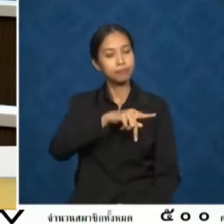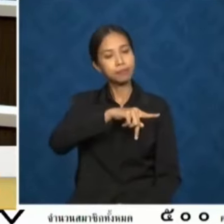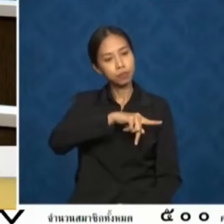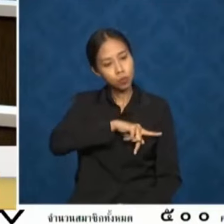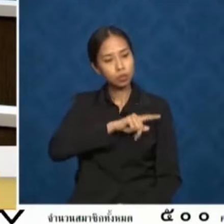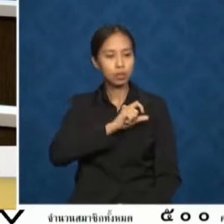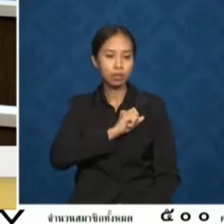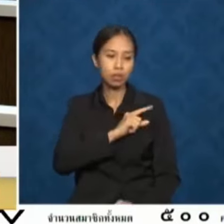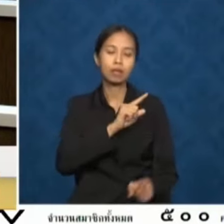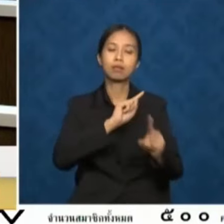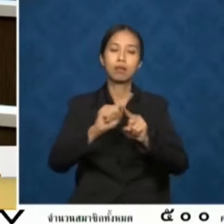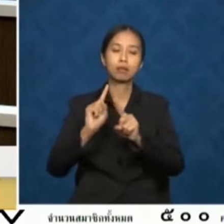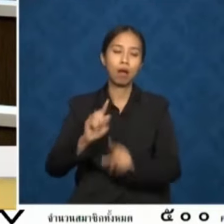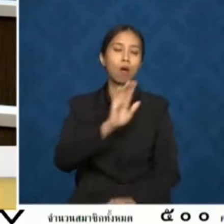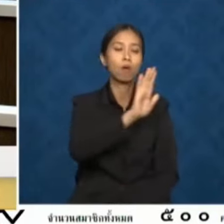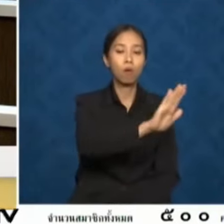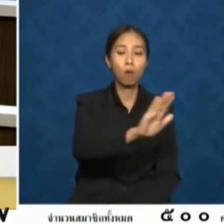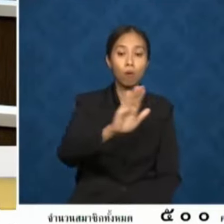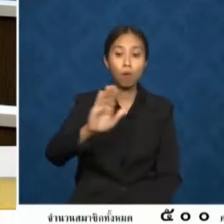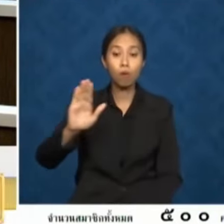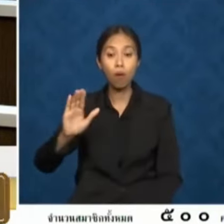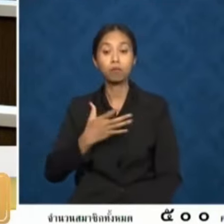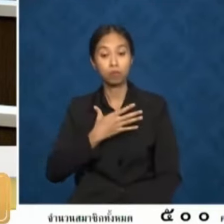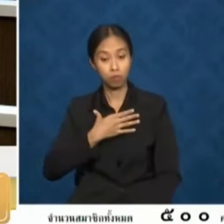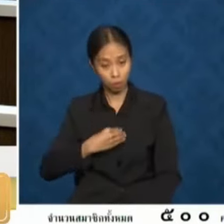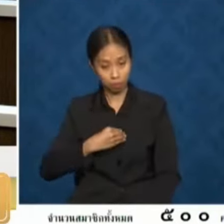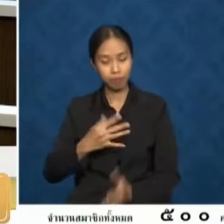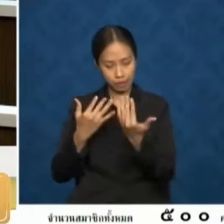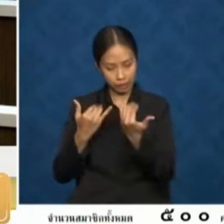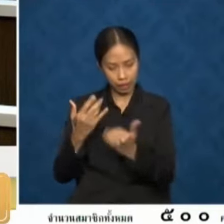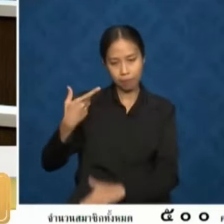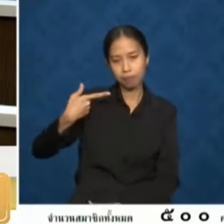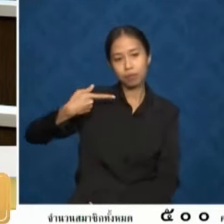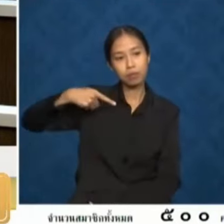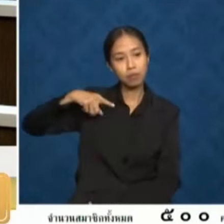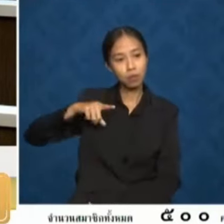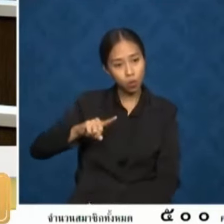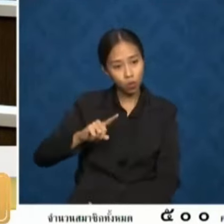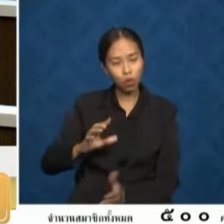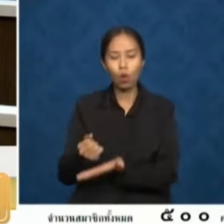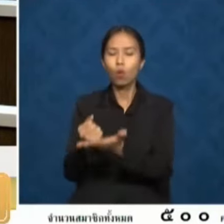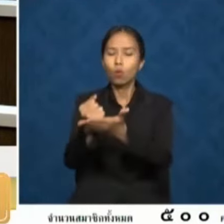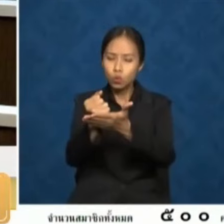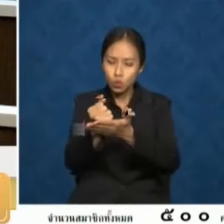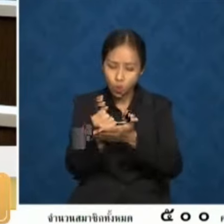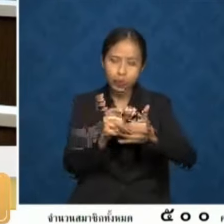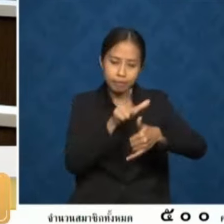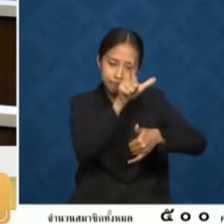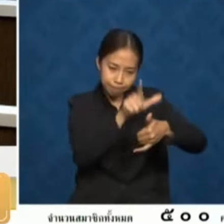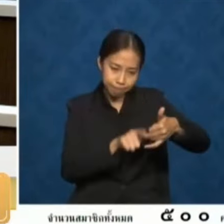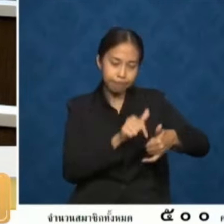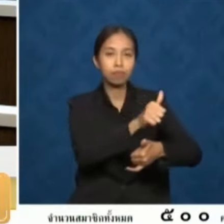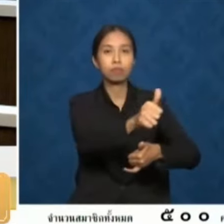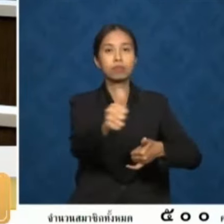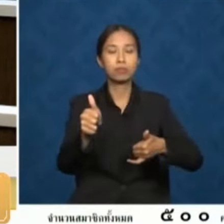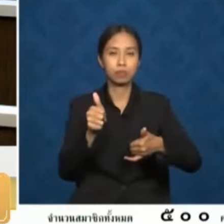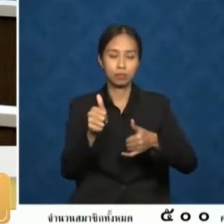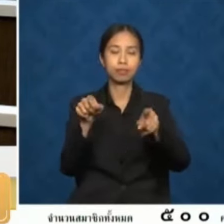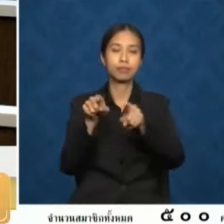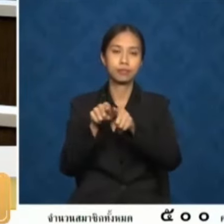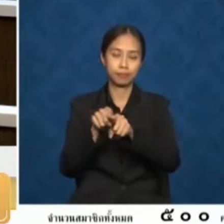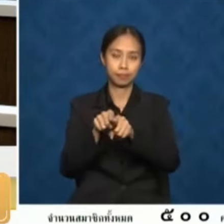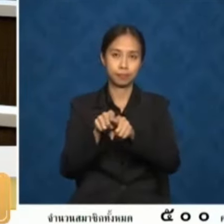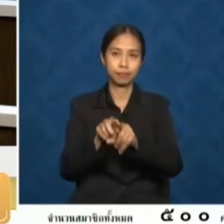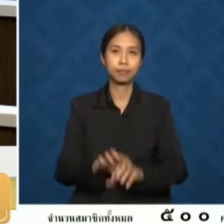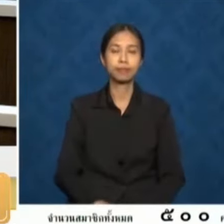อื่นๆที่ท่านเคารพนับถือล้วนแต่เป็นประโยชน์และสร้างให้คนเป็นคนดีทั้งนั้นครับดอกที่สร้